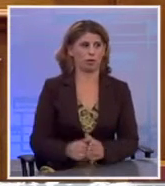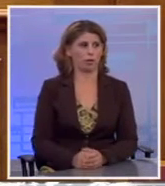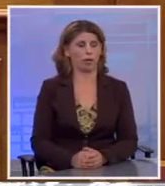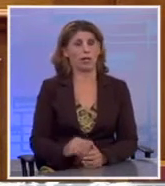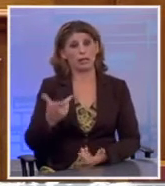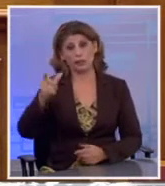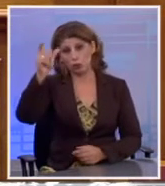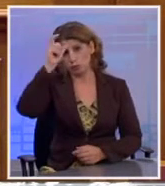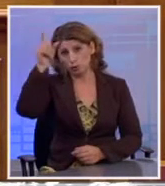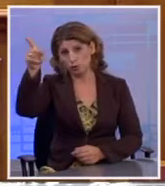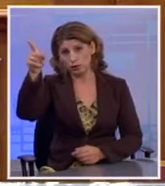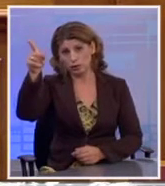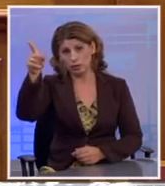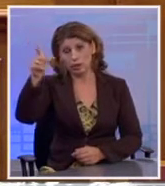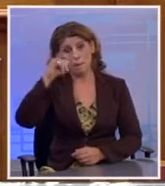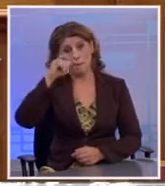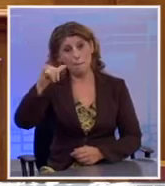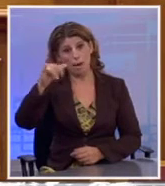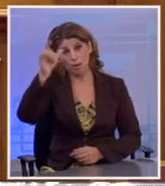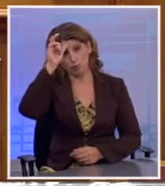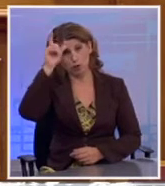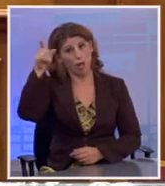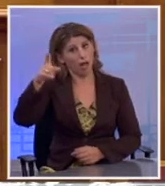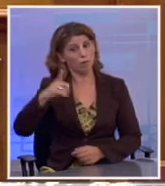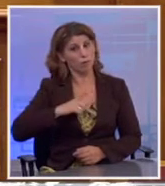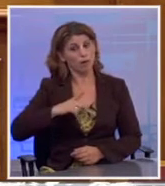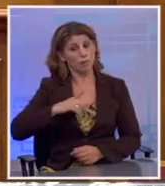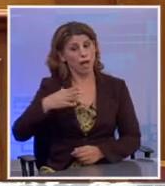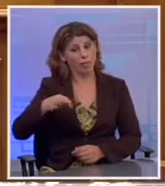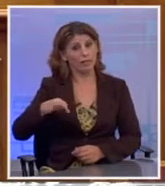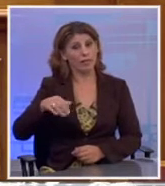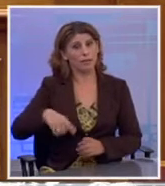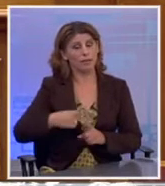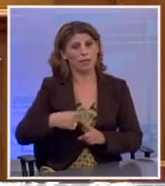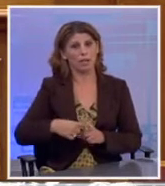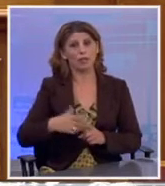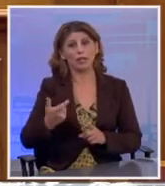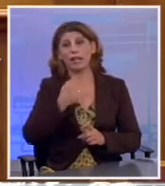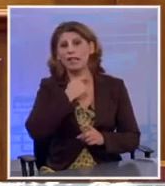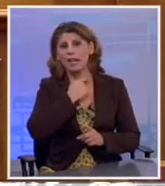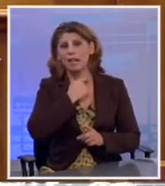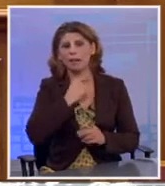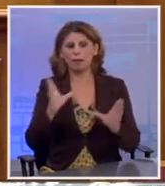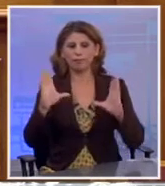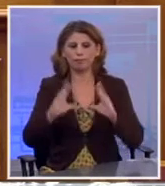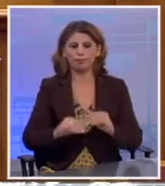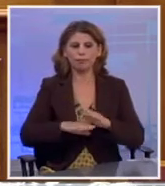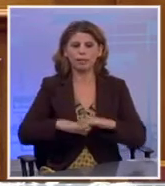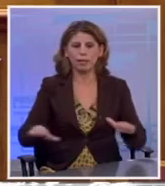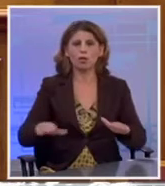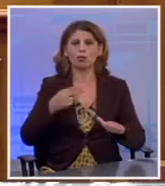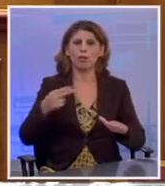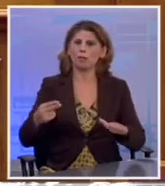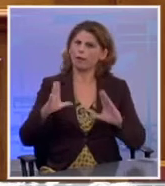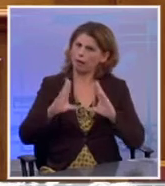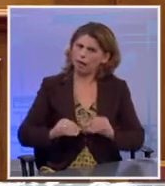Διότι οι Τούρκοι παραμένουν Τούρκοι και αυτό περιμένουν, την αδυναμία της Ελλάδος ή την ανάγκη να κλείσει το θέμα, για να το κλείσουν